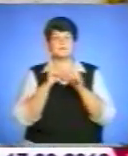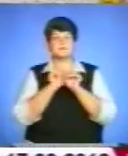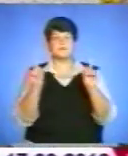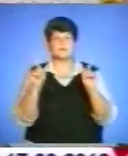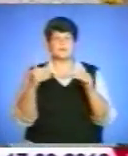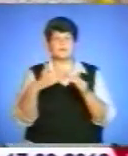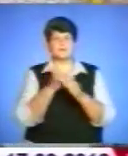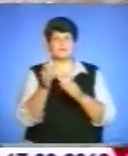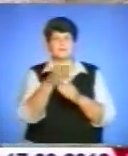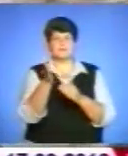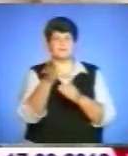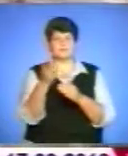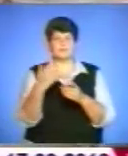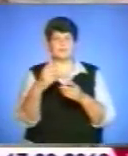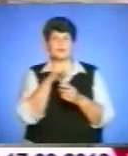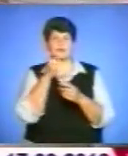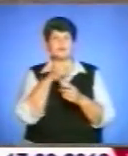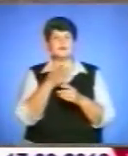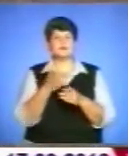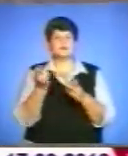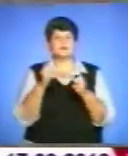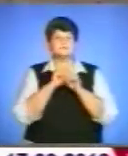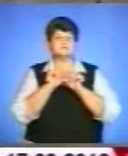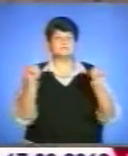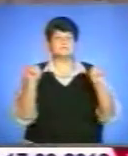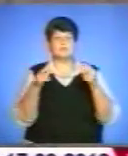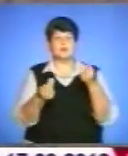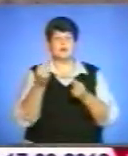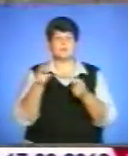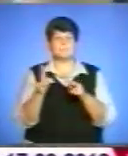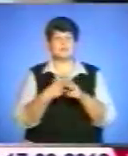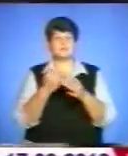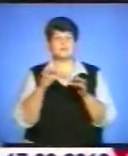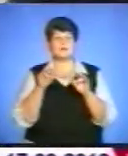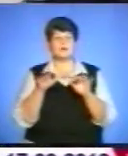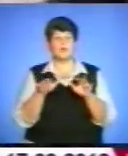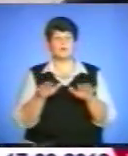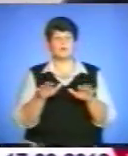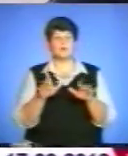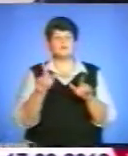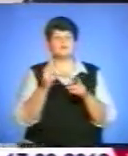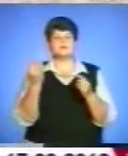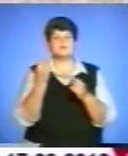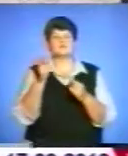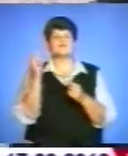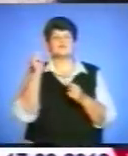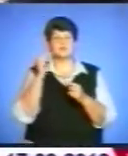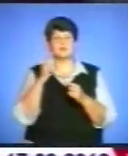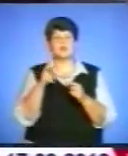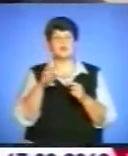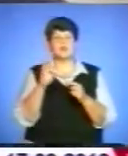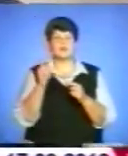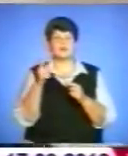лабіринтами. Гравцем керують товариші. Така собі віртуальна гра, але без комп'ютера. Цікаво, чого вона вчить?